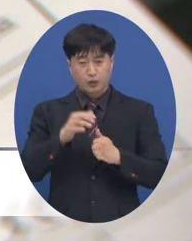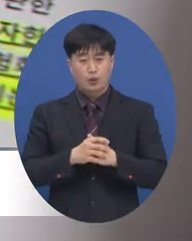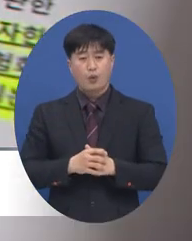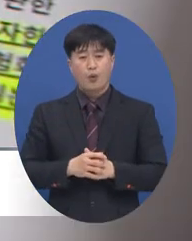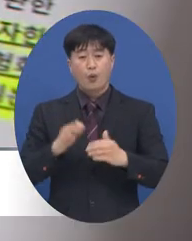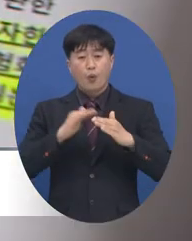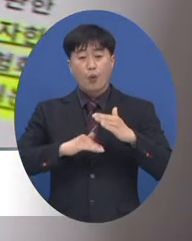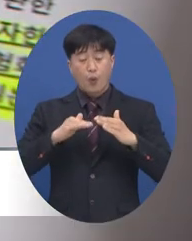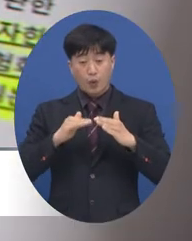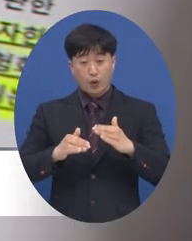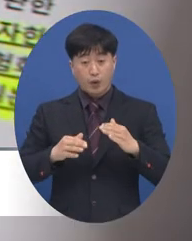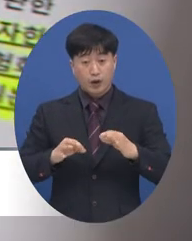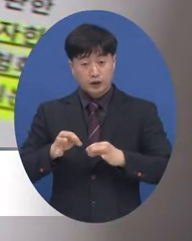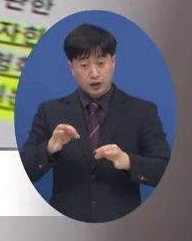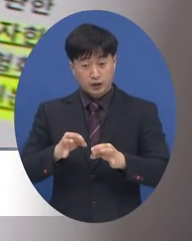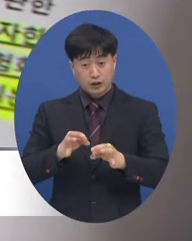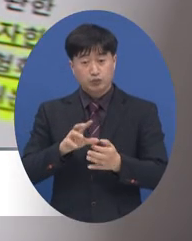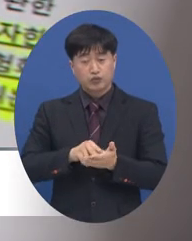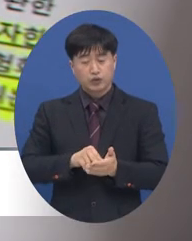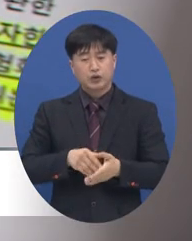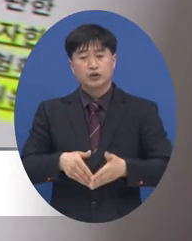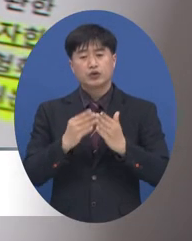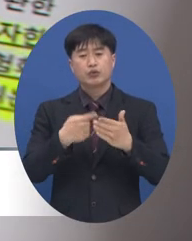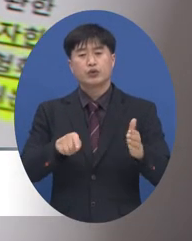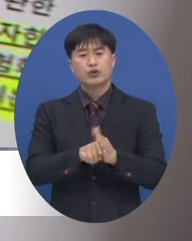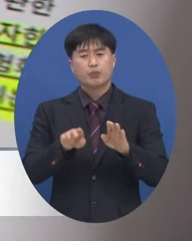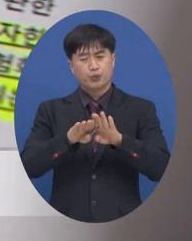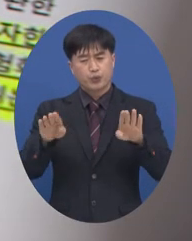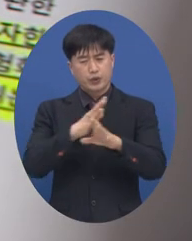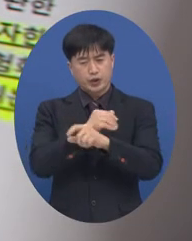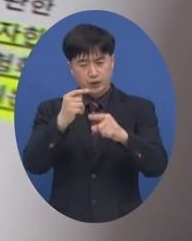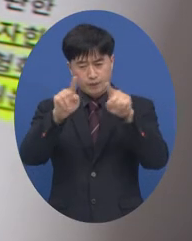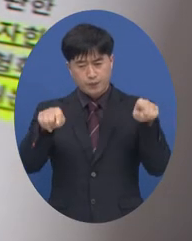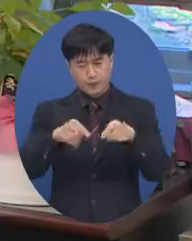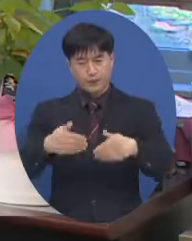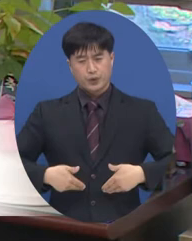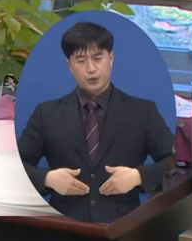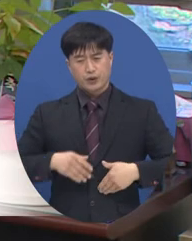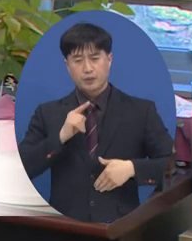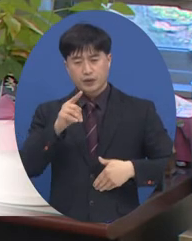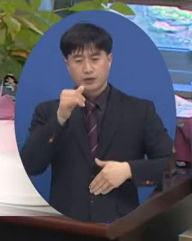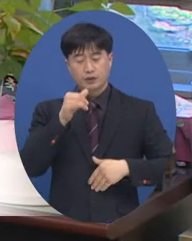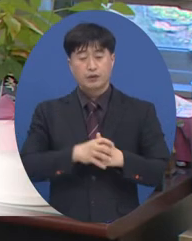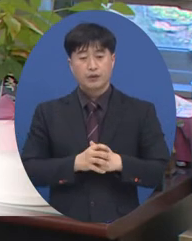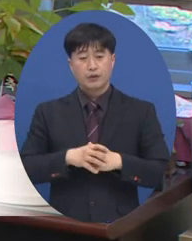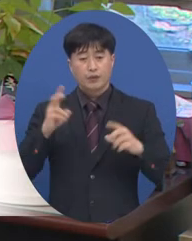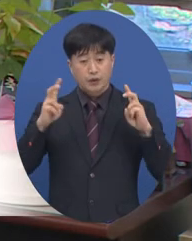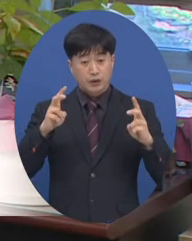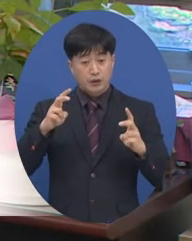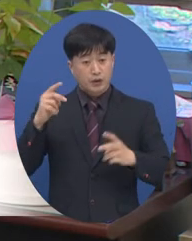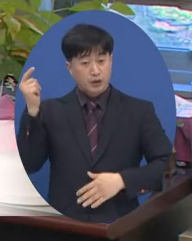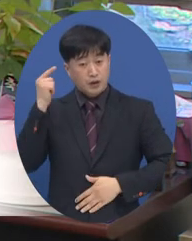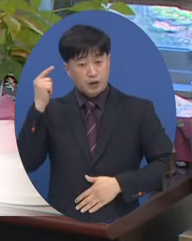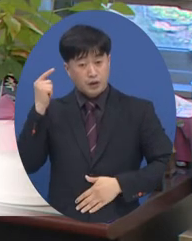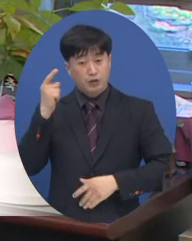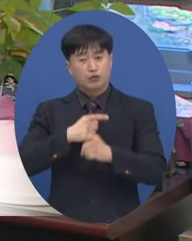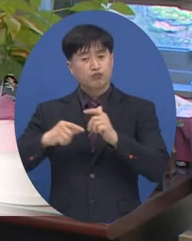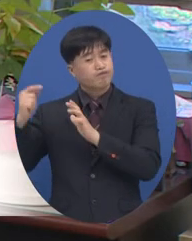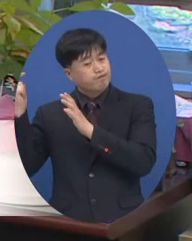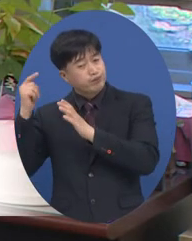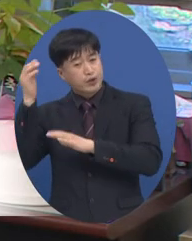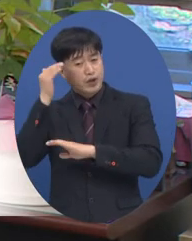거리 문화를 조성하기 위해선 표준계약서 가 필요하다는 의견이 나왔습니다 어깨에 의견을 좀 더 청취 해볼 생각이구요